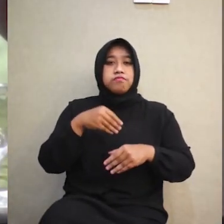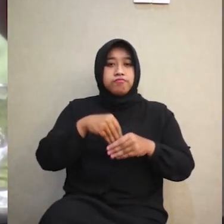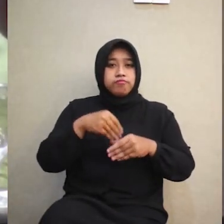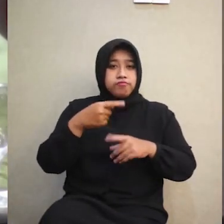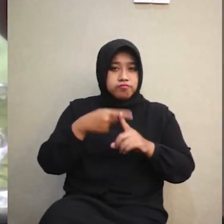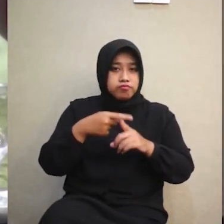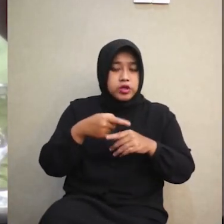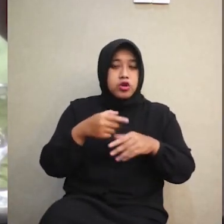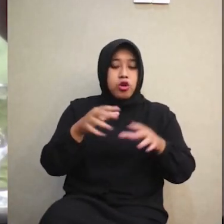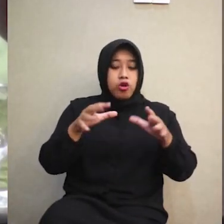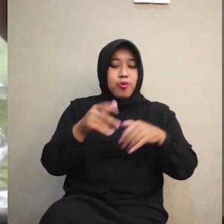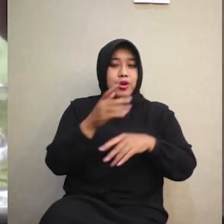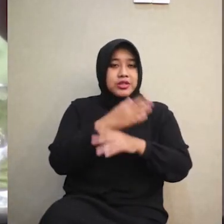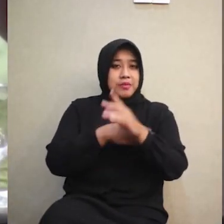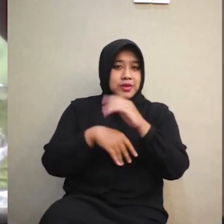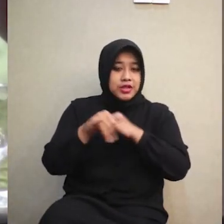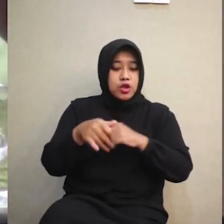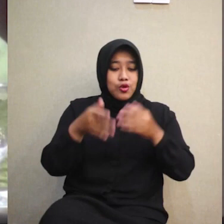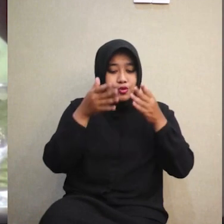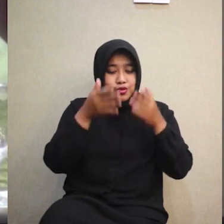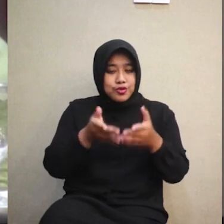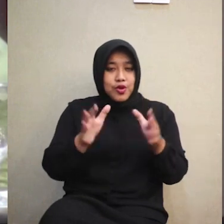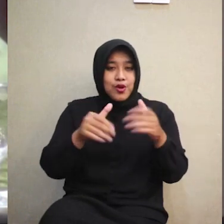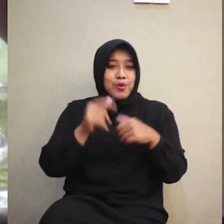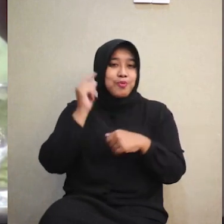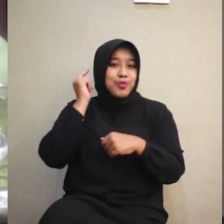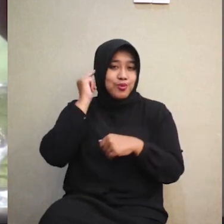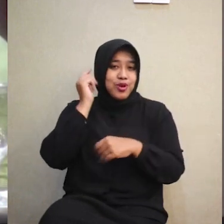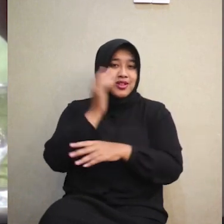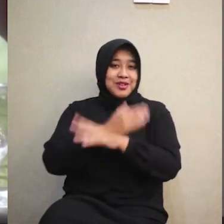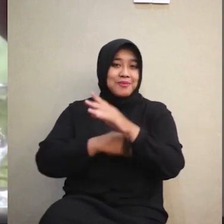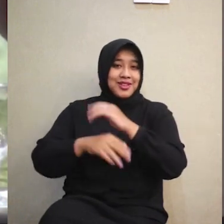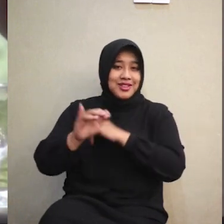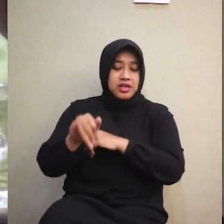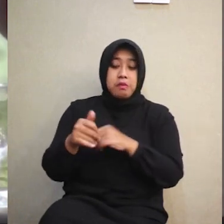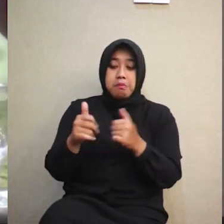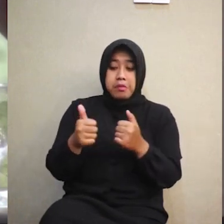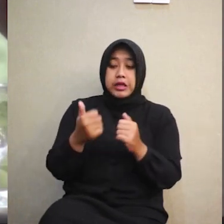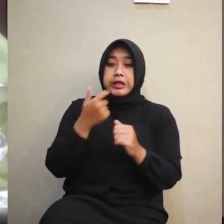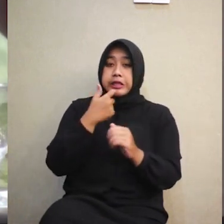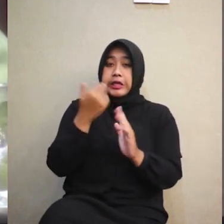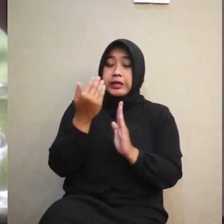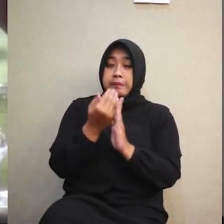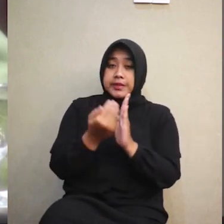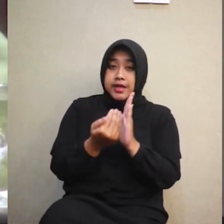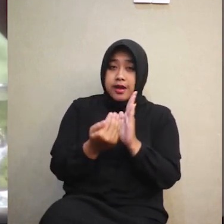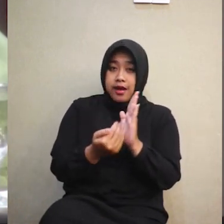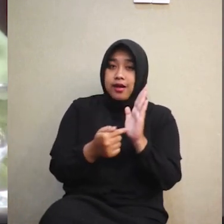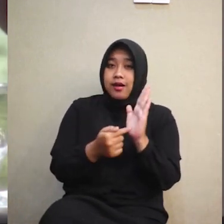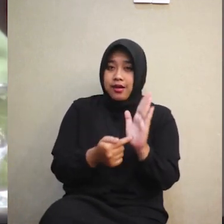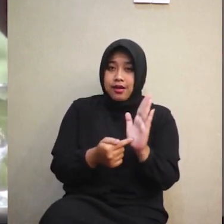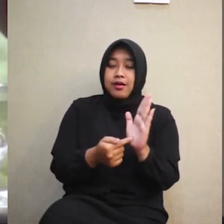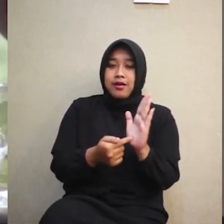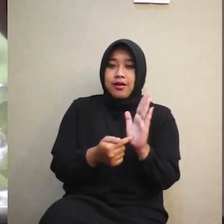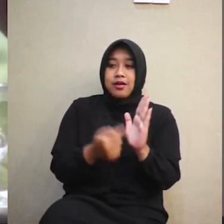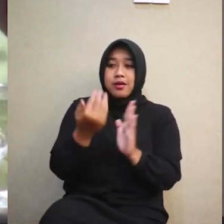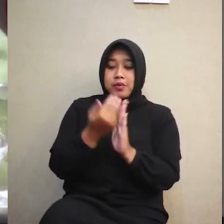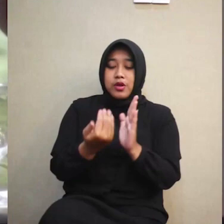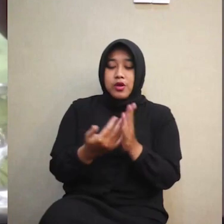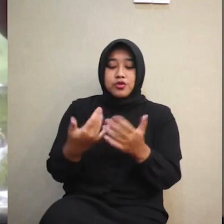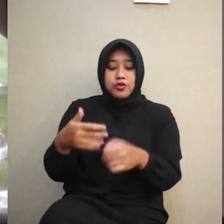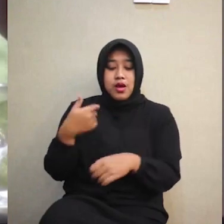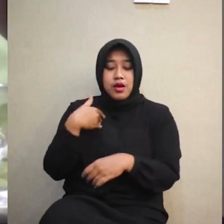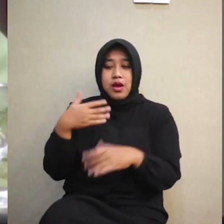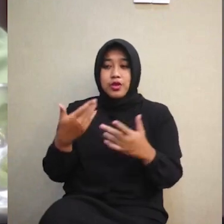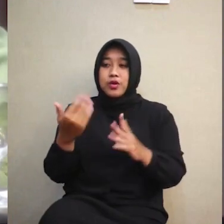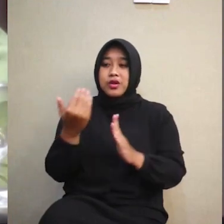disabilitas terutama perempuan dengan disabilitas baik dalam kebijakan-kebijakan yang sudah ada maupun